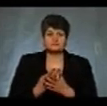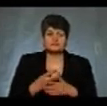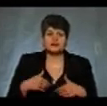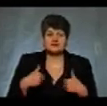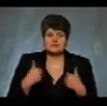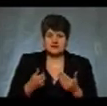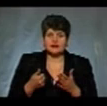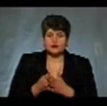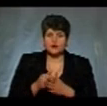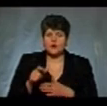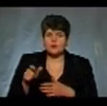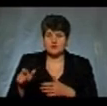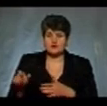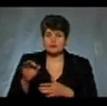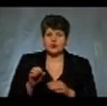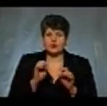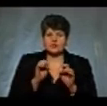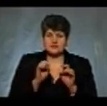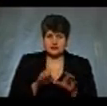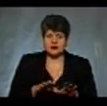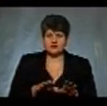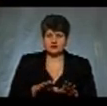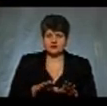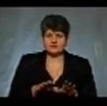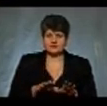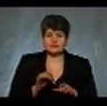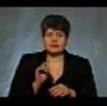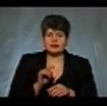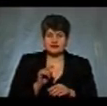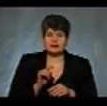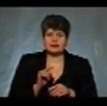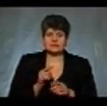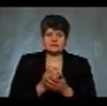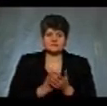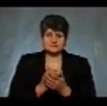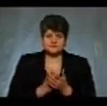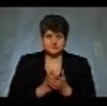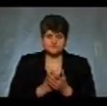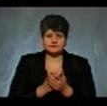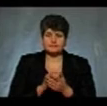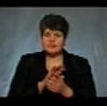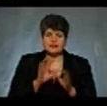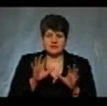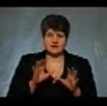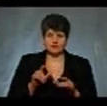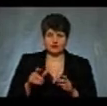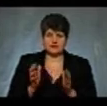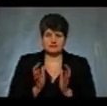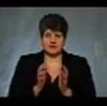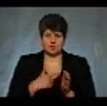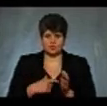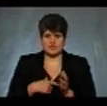звернення до громадян про здачу якраз тих боєприпасів, зброї, які незаконно люди зберігають в